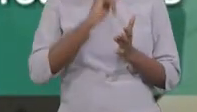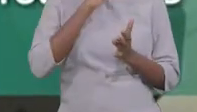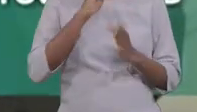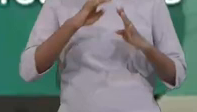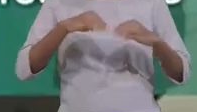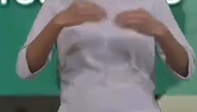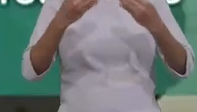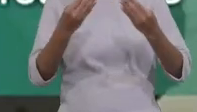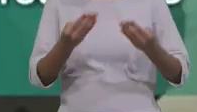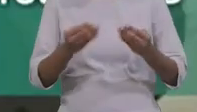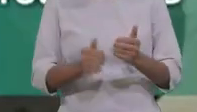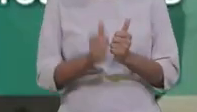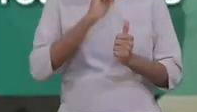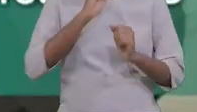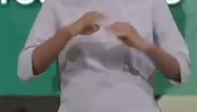votre sujet